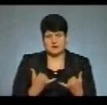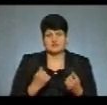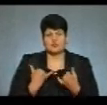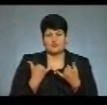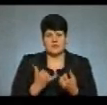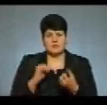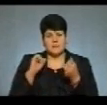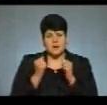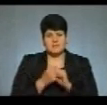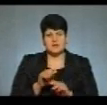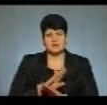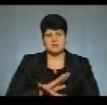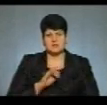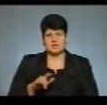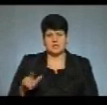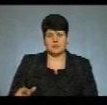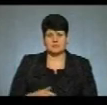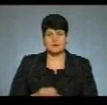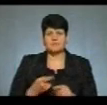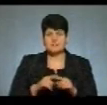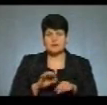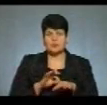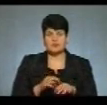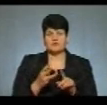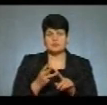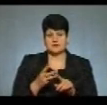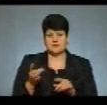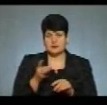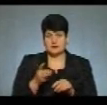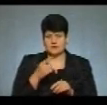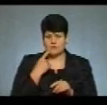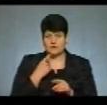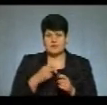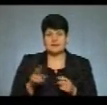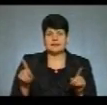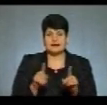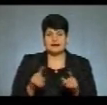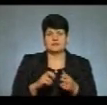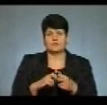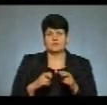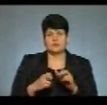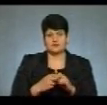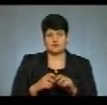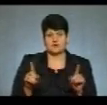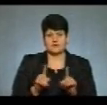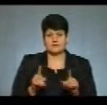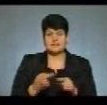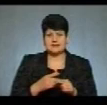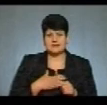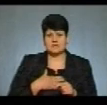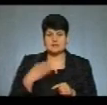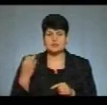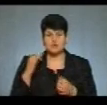Такі заходи в Івано-Франківському аеропорту проводять втретє, каже диригент Івано-Франківського оркестру Арсен Галюк. Це наша